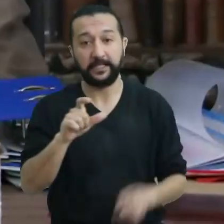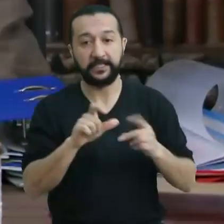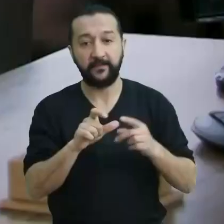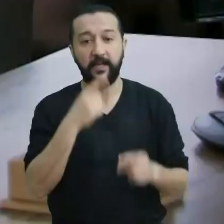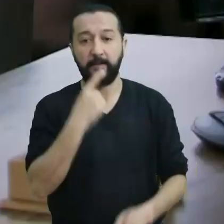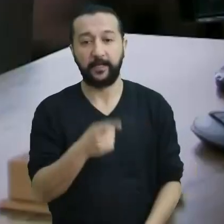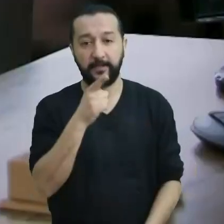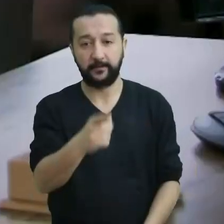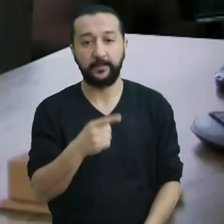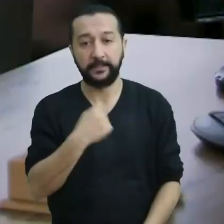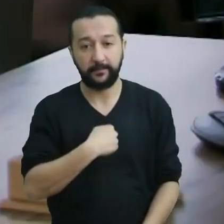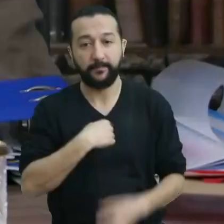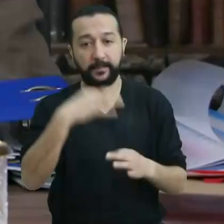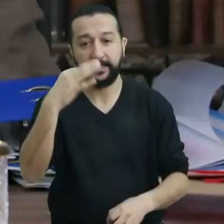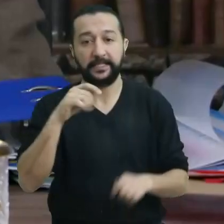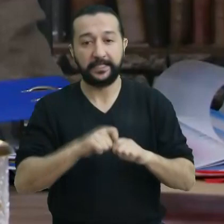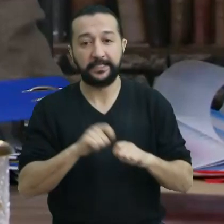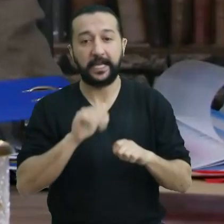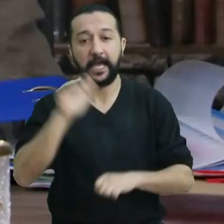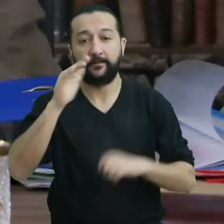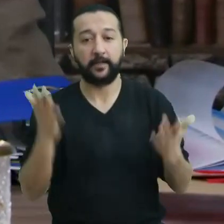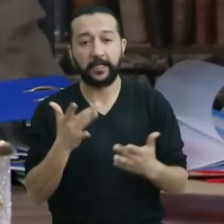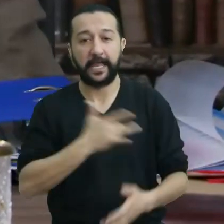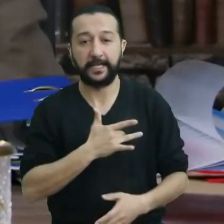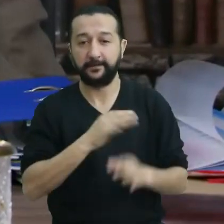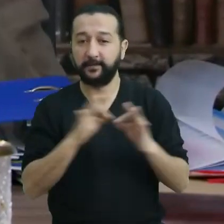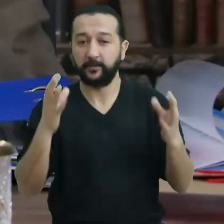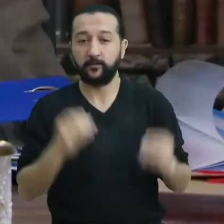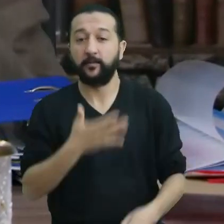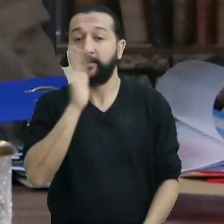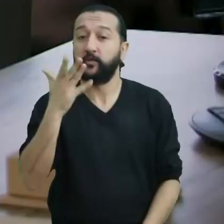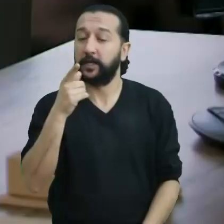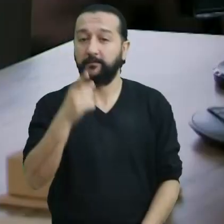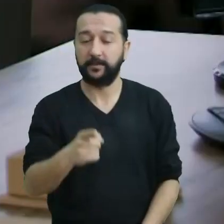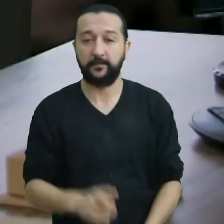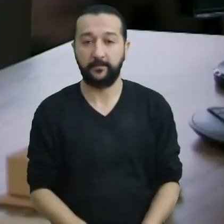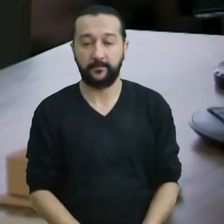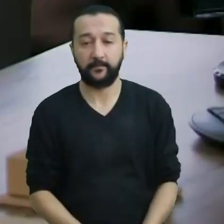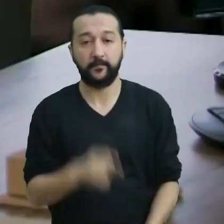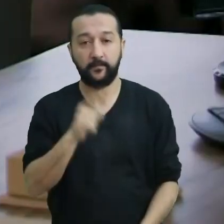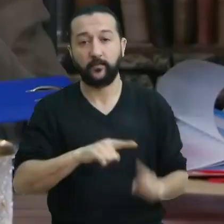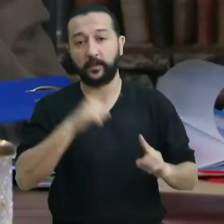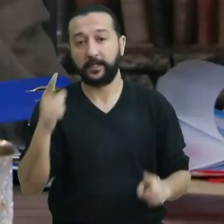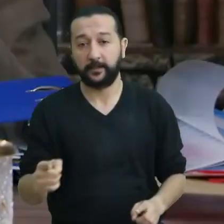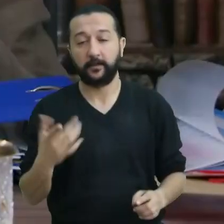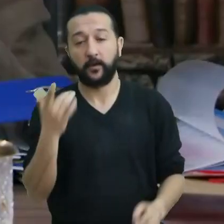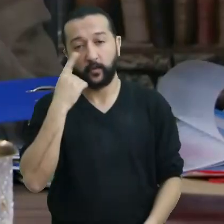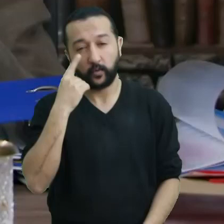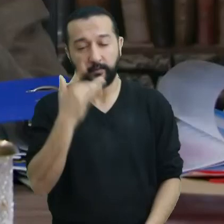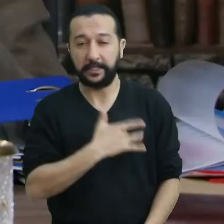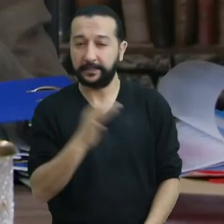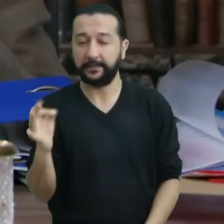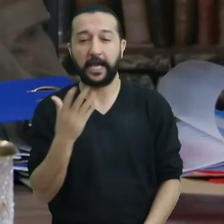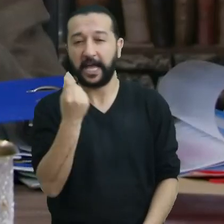Şeval, sen benim iş hayatımda ne kadar acımasız olduğumu bilmiyorsun galiba. Bugüne kadar gözümü kırpmadan